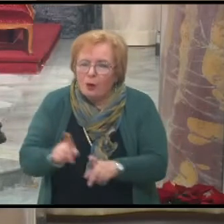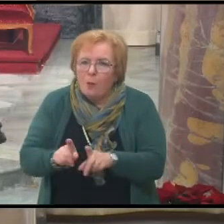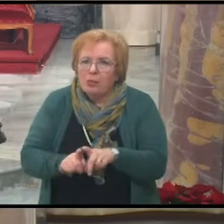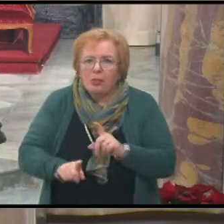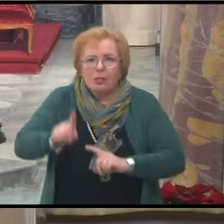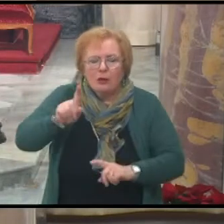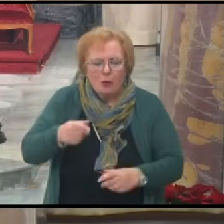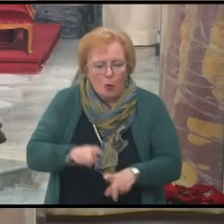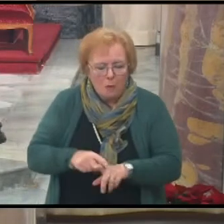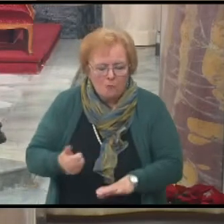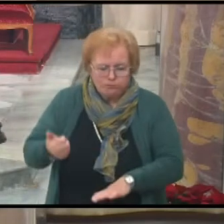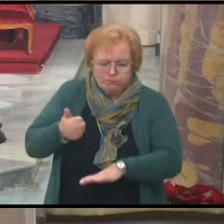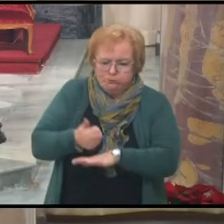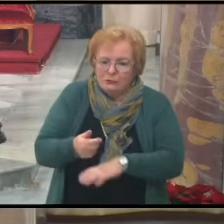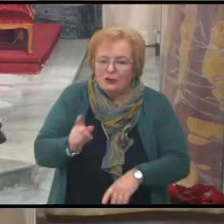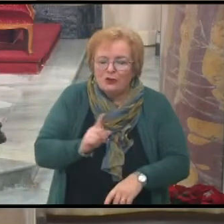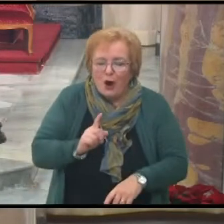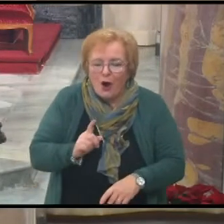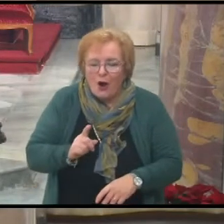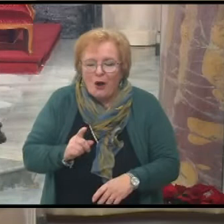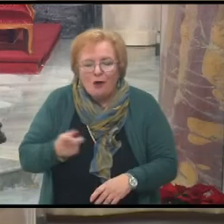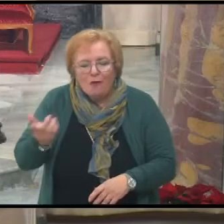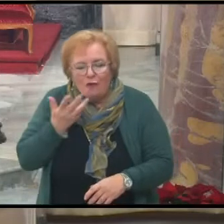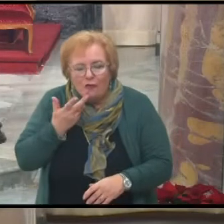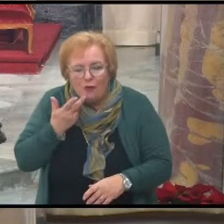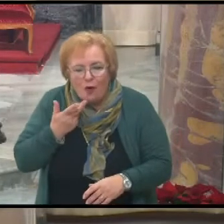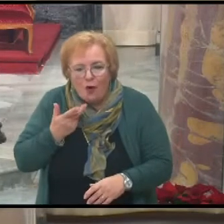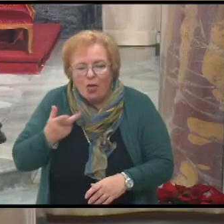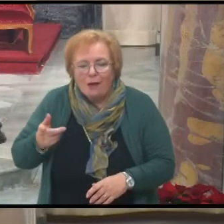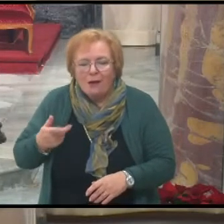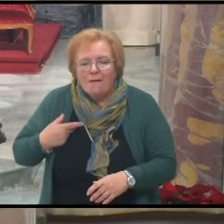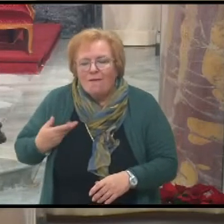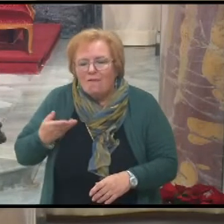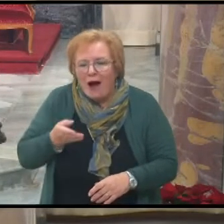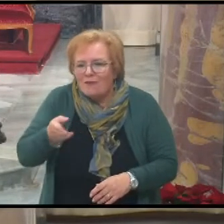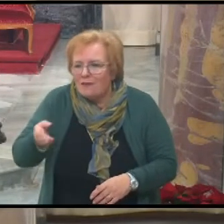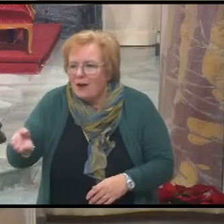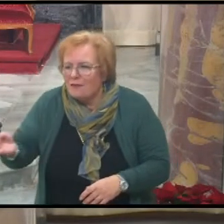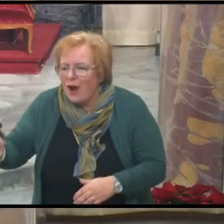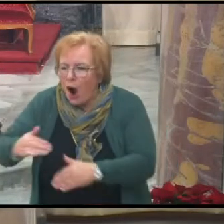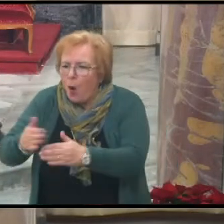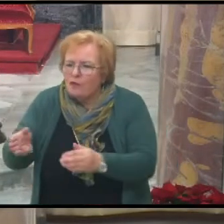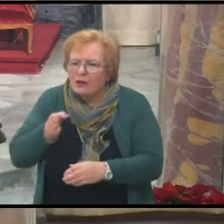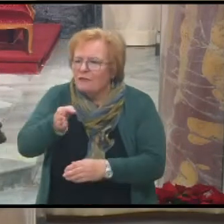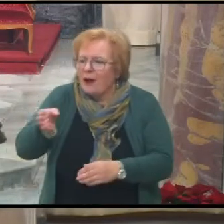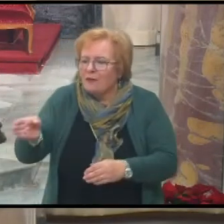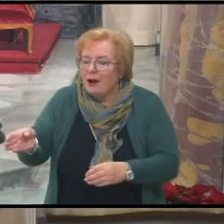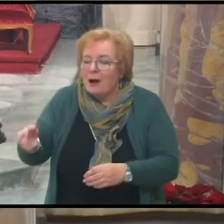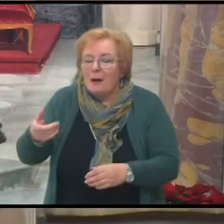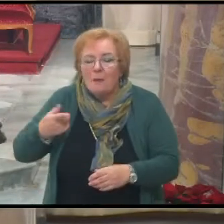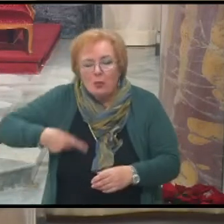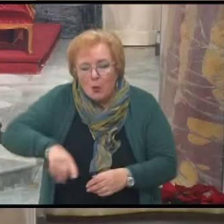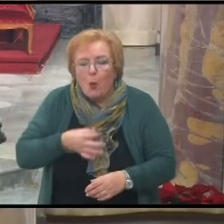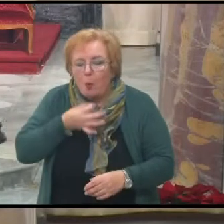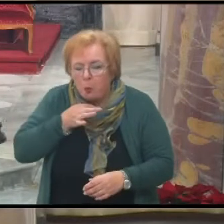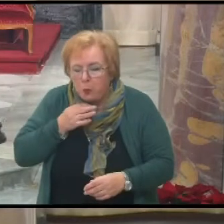indicarsi a tutti oltre ogni confine la possibilità di poter incontrare un dio che